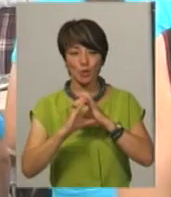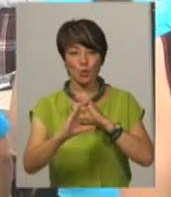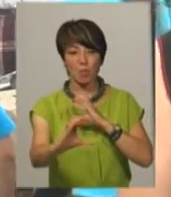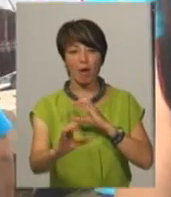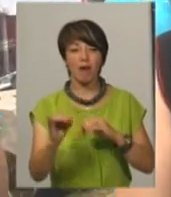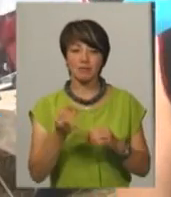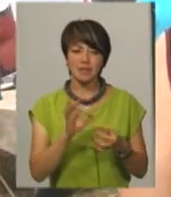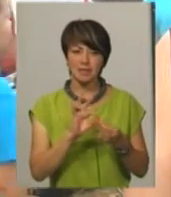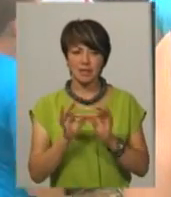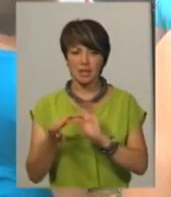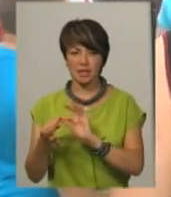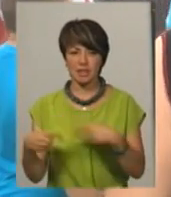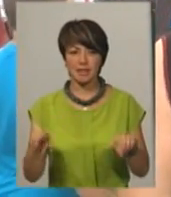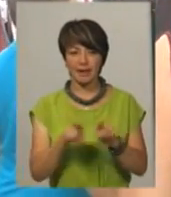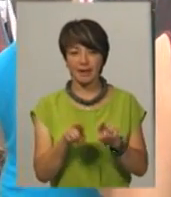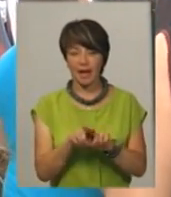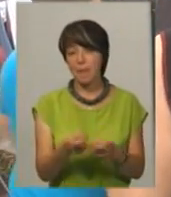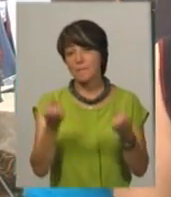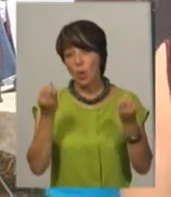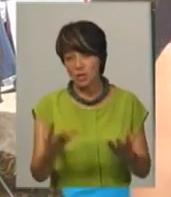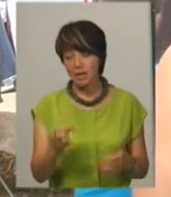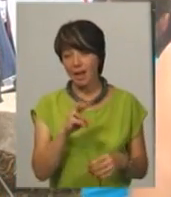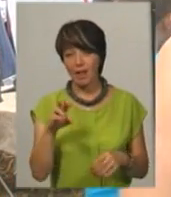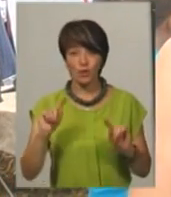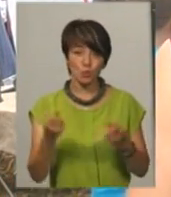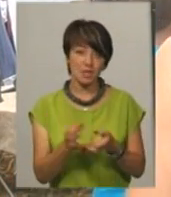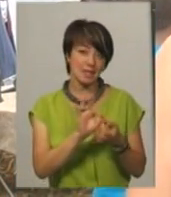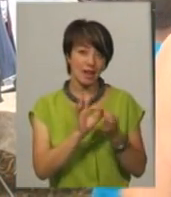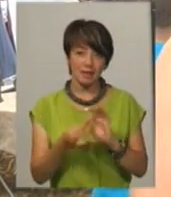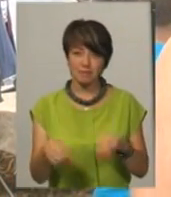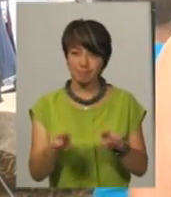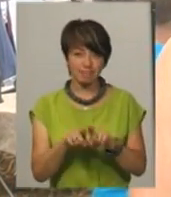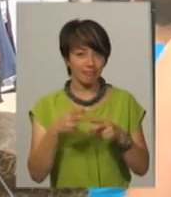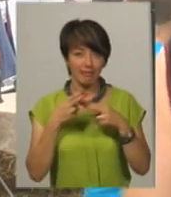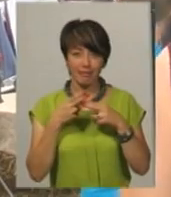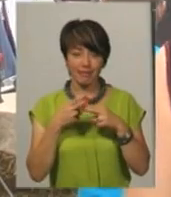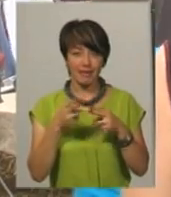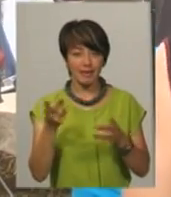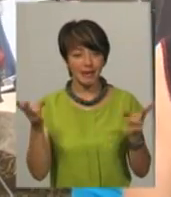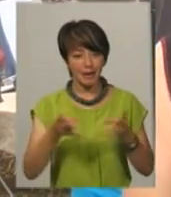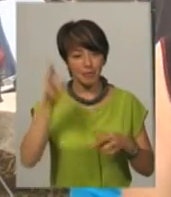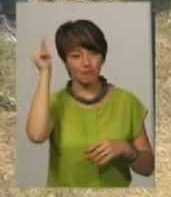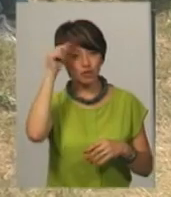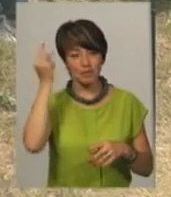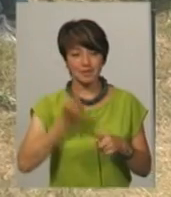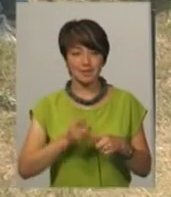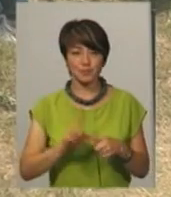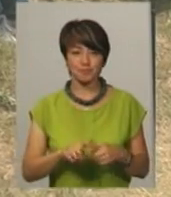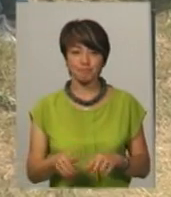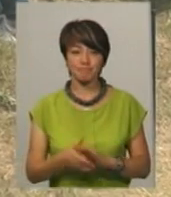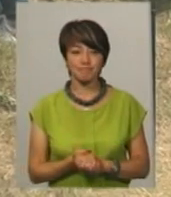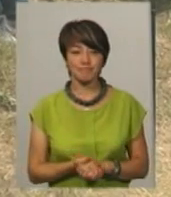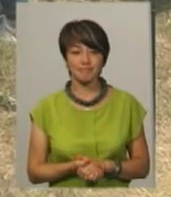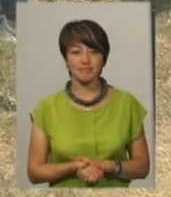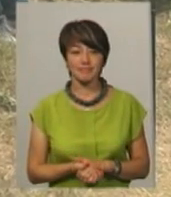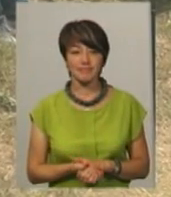Ну, складний такий, ніби простий, але дуже складний. На ньому техніка, треба вчитися цій техніці. Андрій Гуманий і